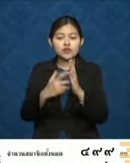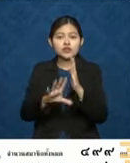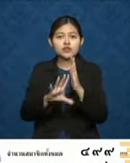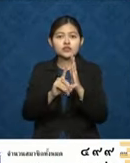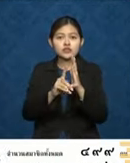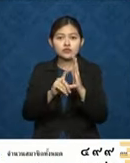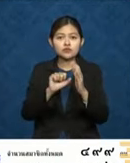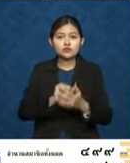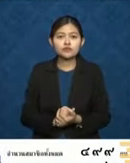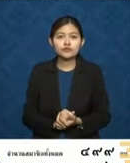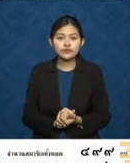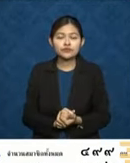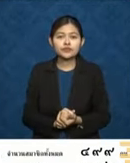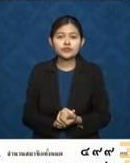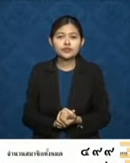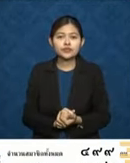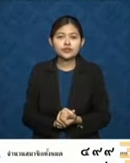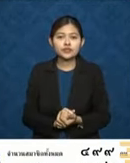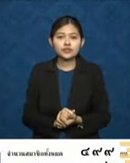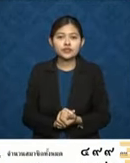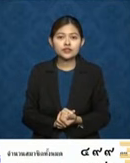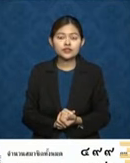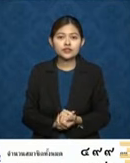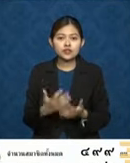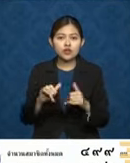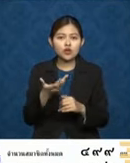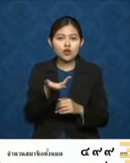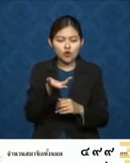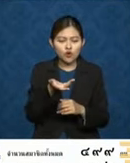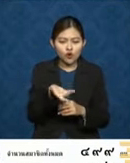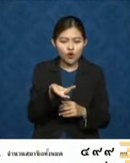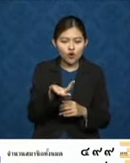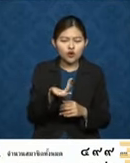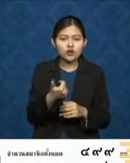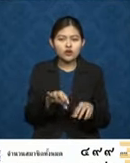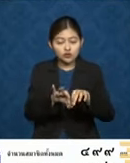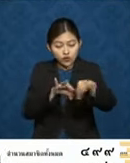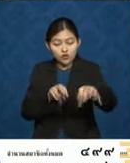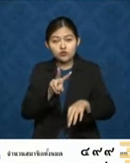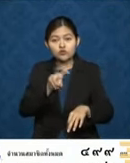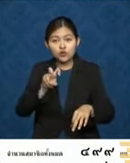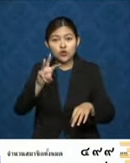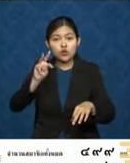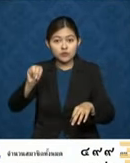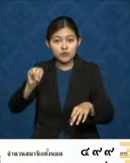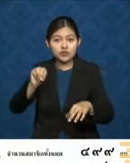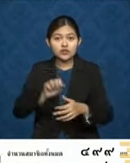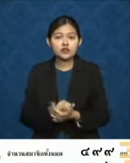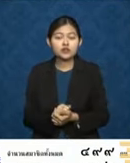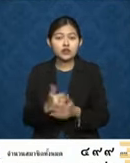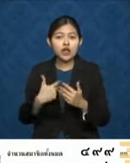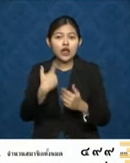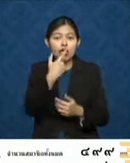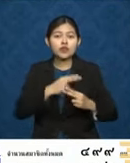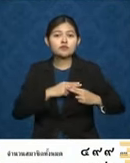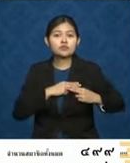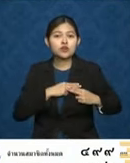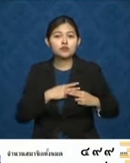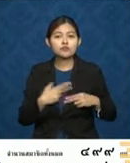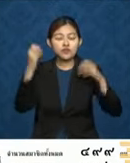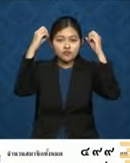ถ้ำวัวแดงท่านประธานที่เคารพครับนี่ก็ขอมาระยะทางแค่200เมตเท่านั้นนะครับผู้รับผิดชอบคือการไฟ